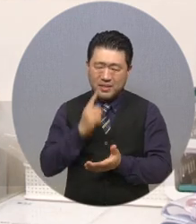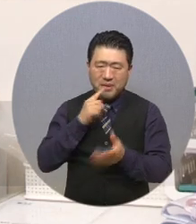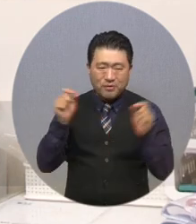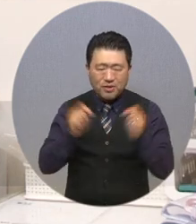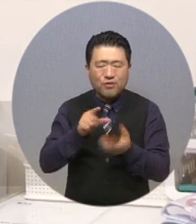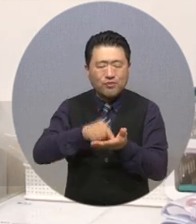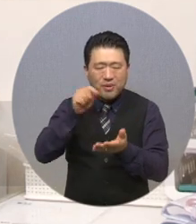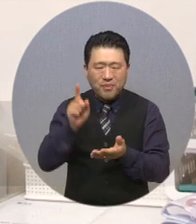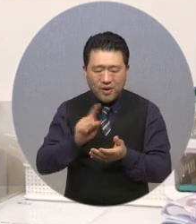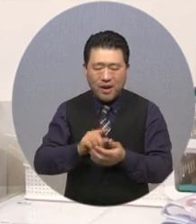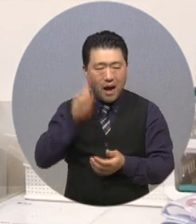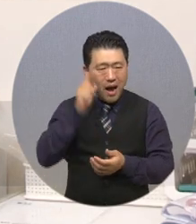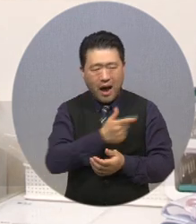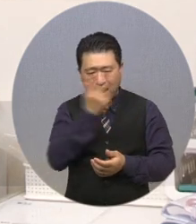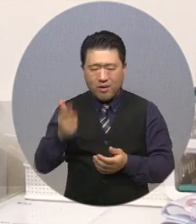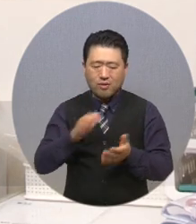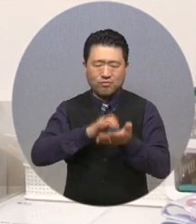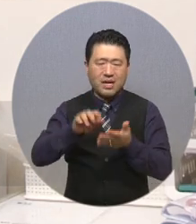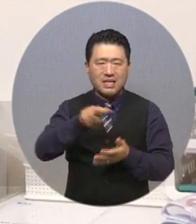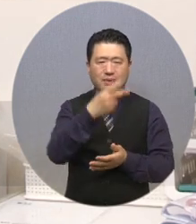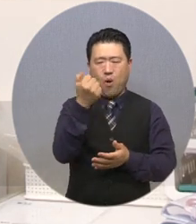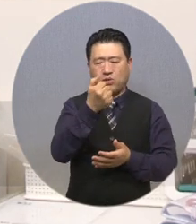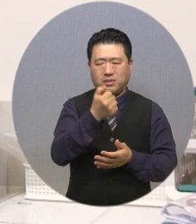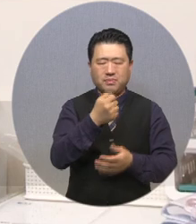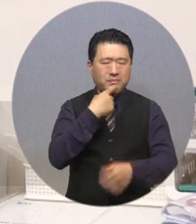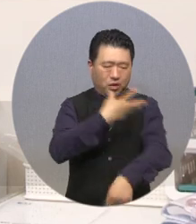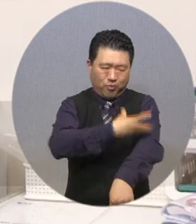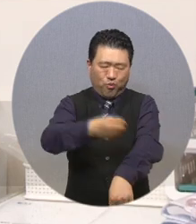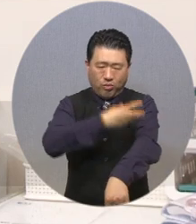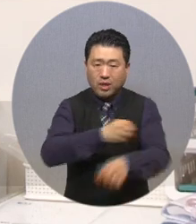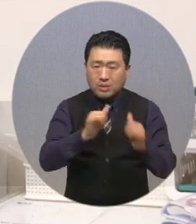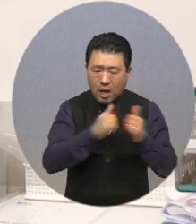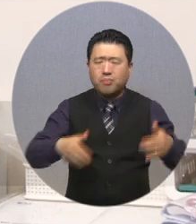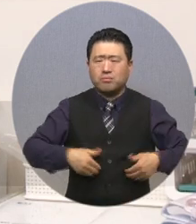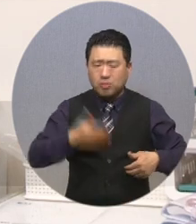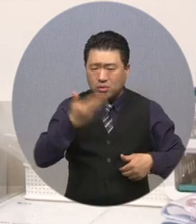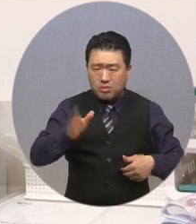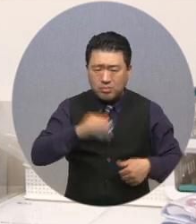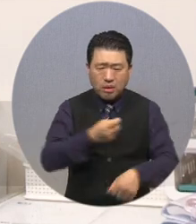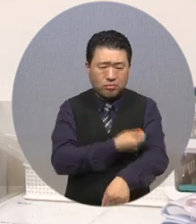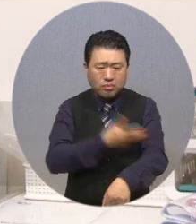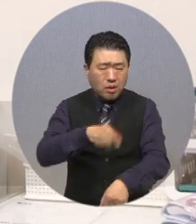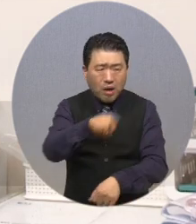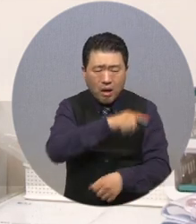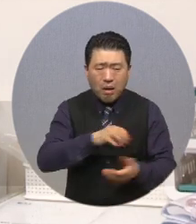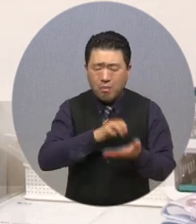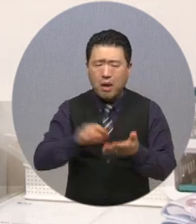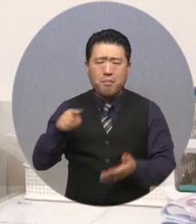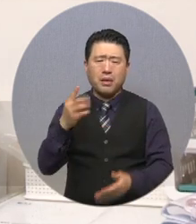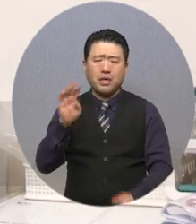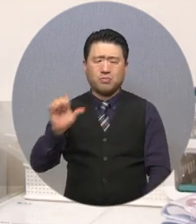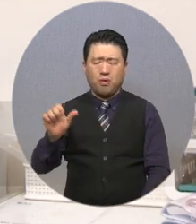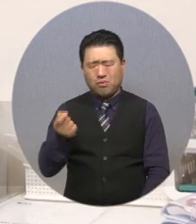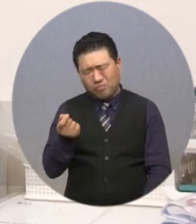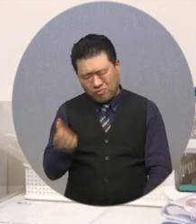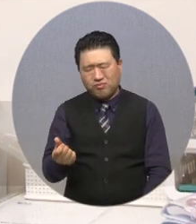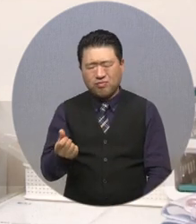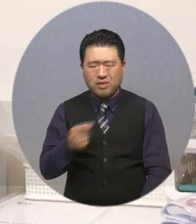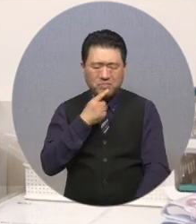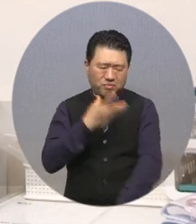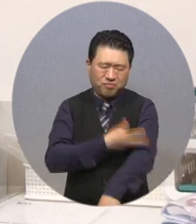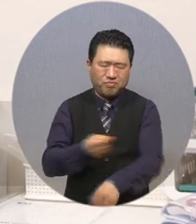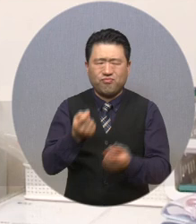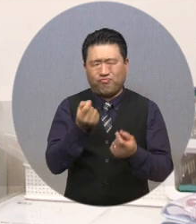쉽게 말씀드리자면 하루에 250명의 헌혈자가 필요한데 현재로서는 145명 정도만 헌혈에 참여하고